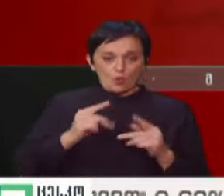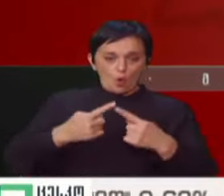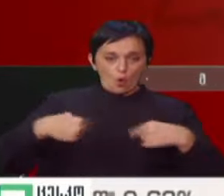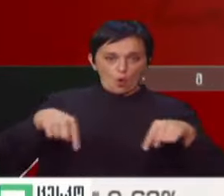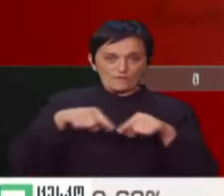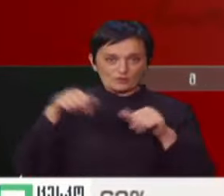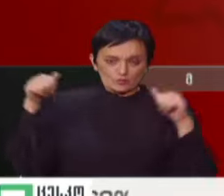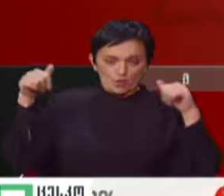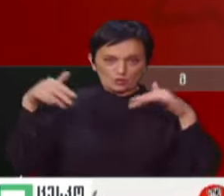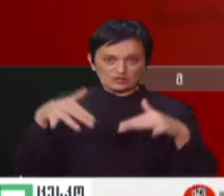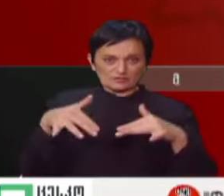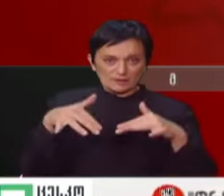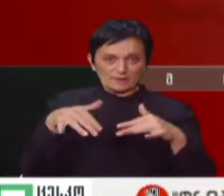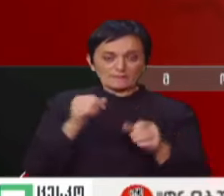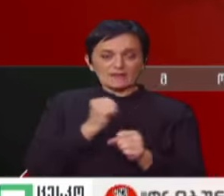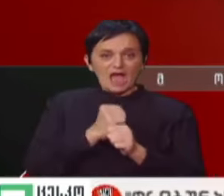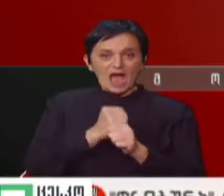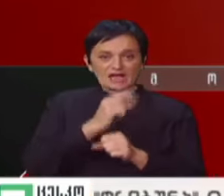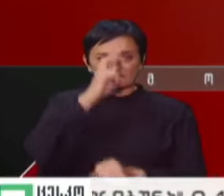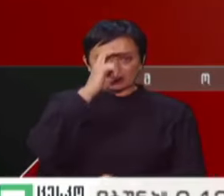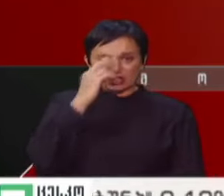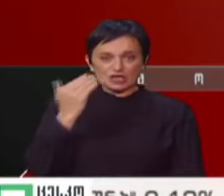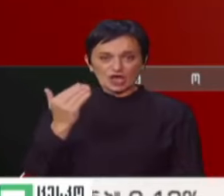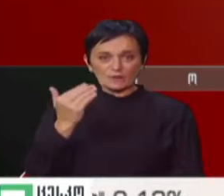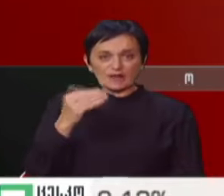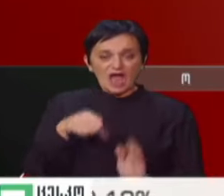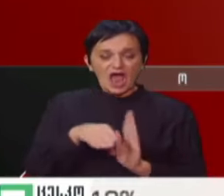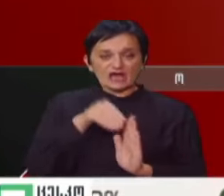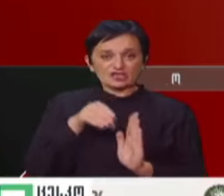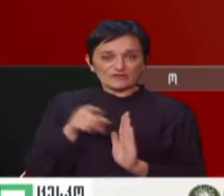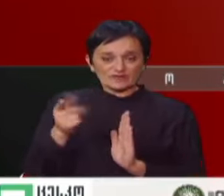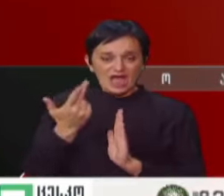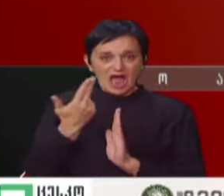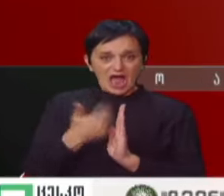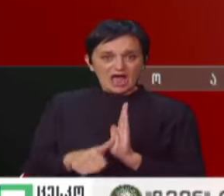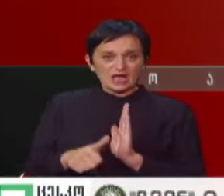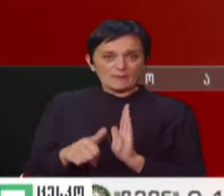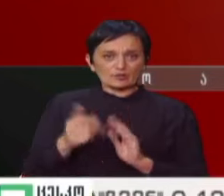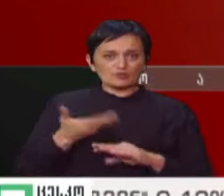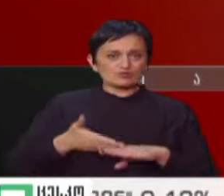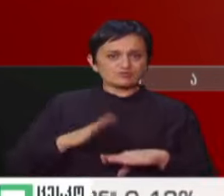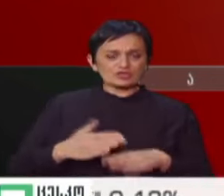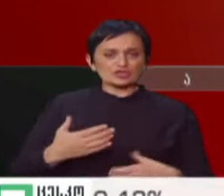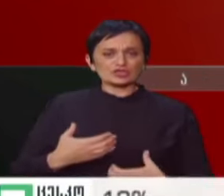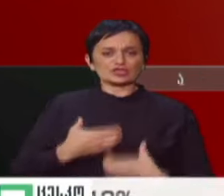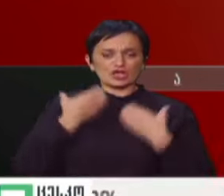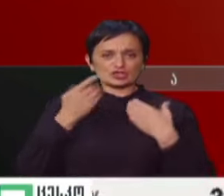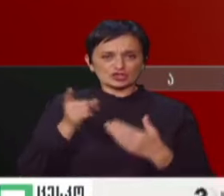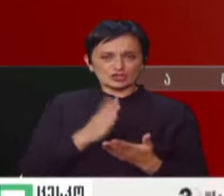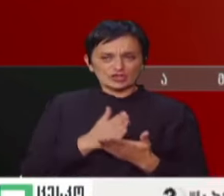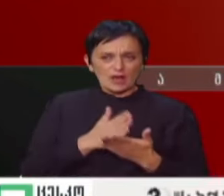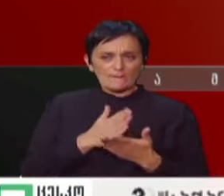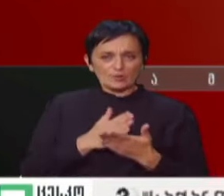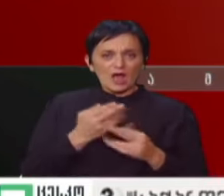ოფისთან. Ამას აკეთებს ხელისუფლება, რომელიც არჩევნებს აგებს, რომელიც უკიდურესად შეშინებულია.